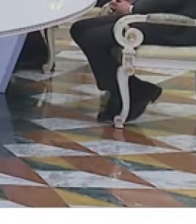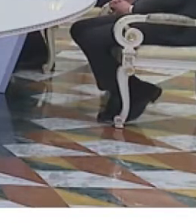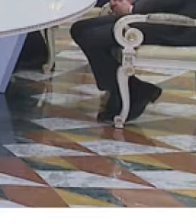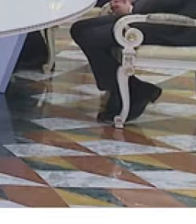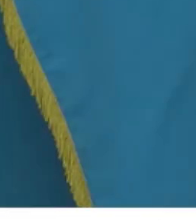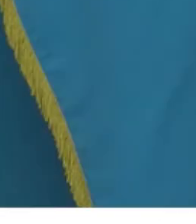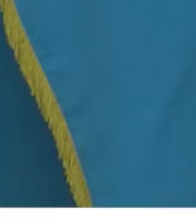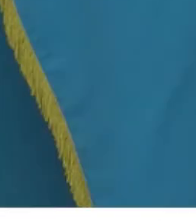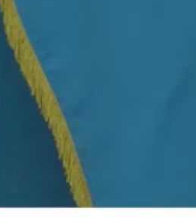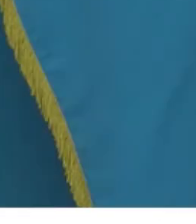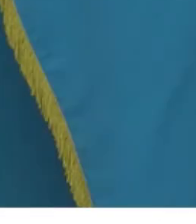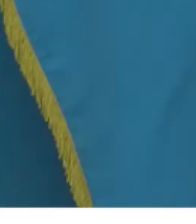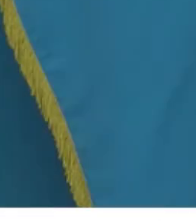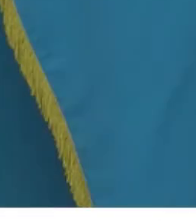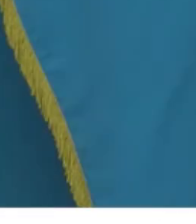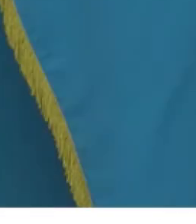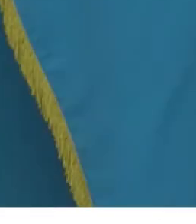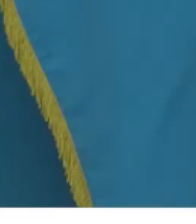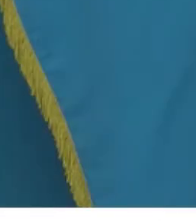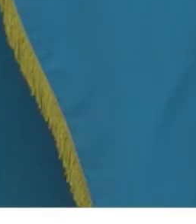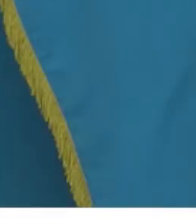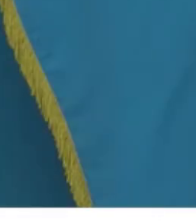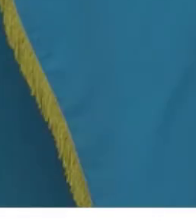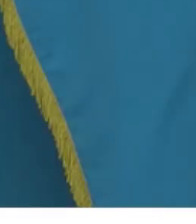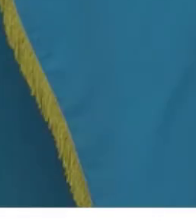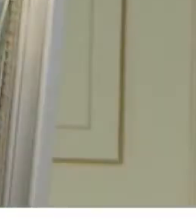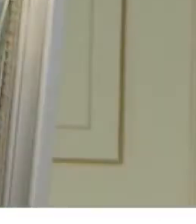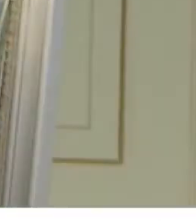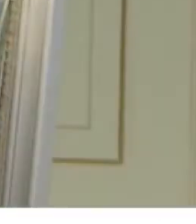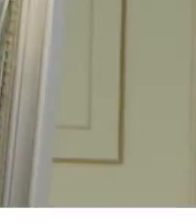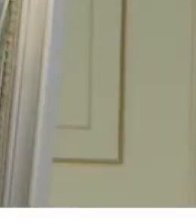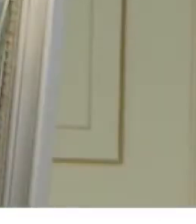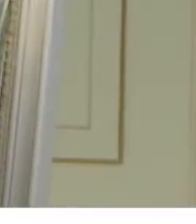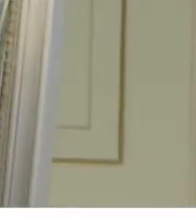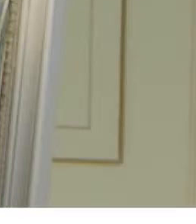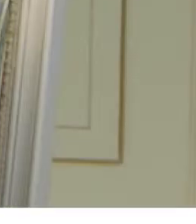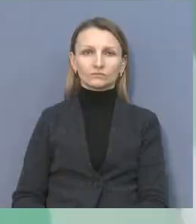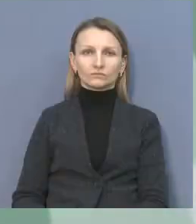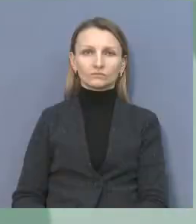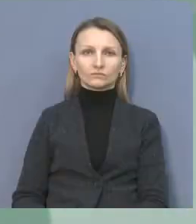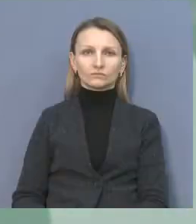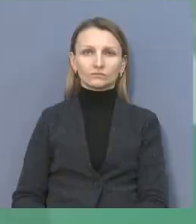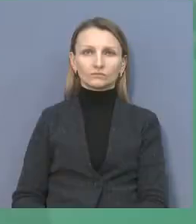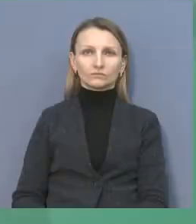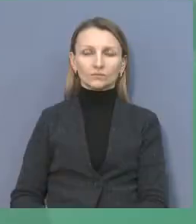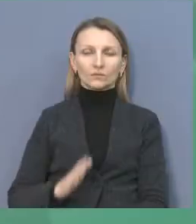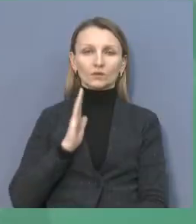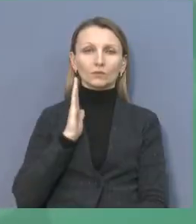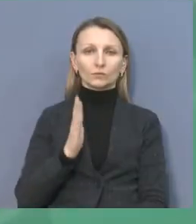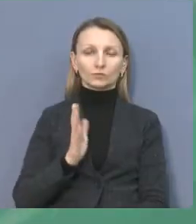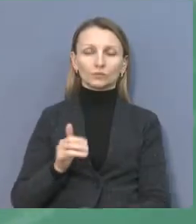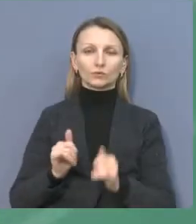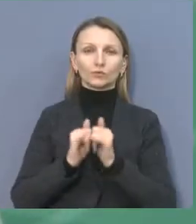следует продолжить всякая работа должна быть на благо людей об этом заявил президент будущем будет